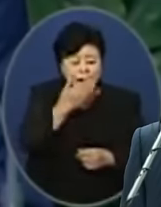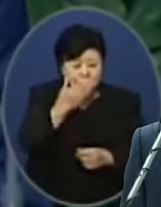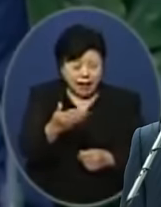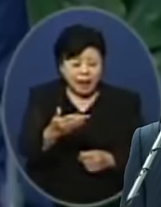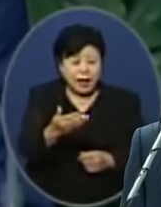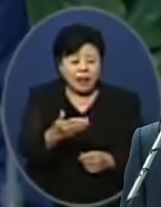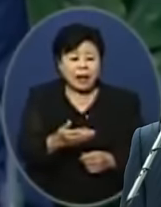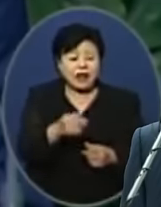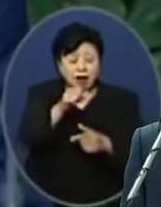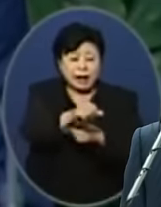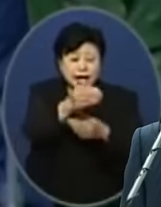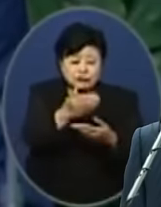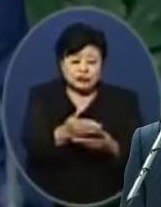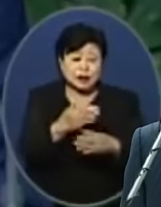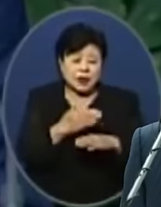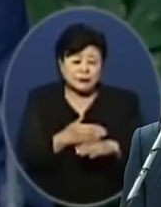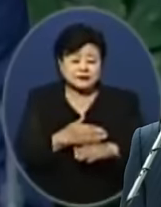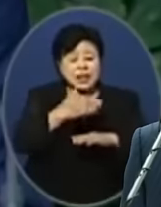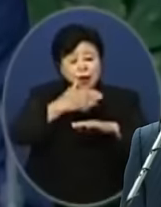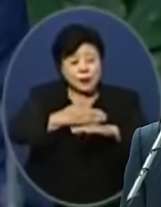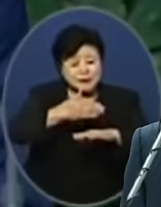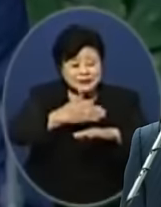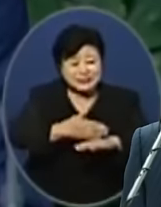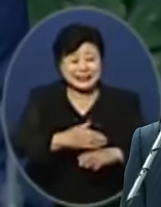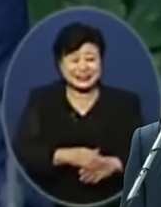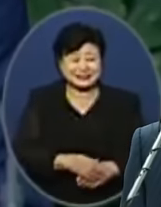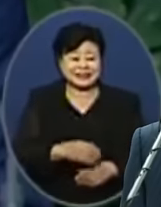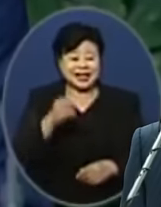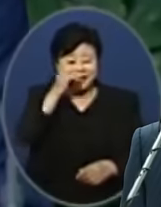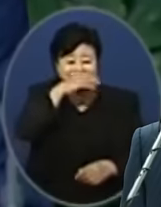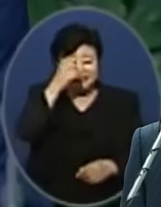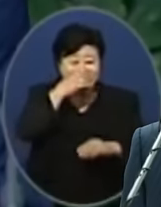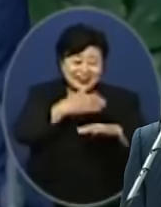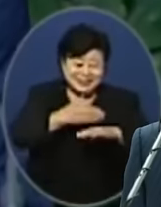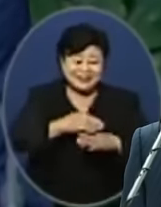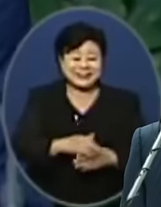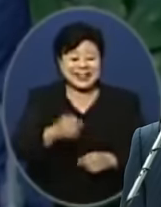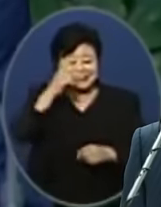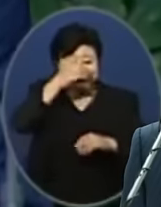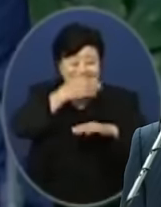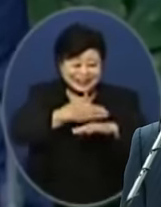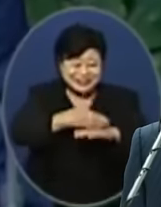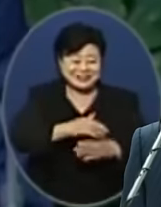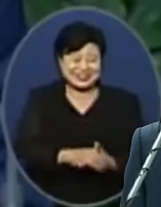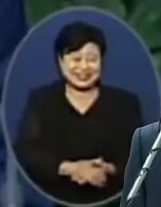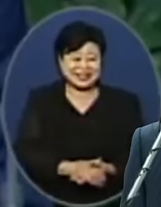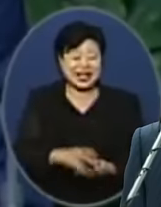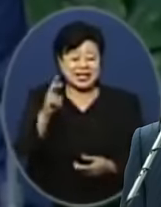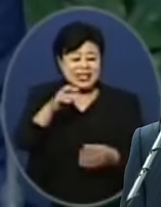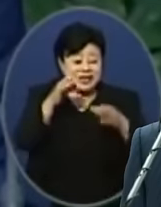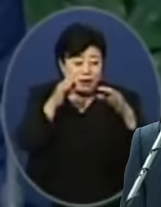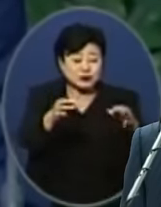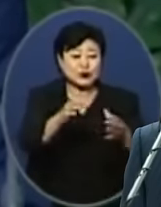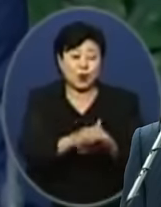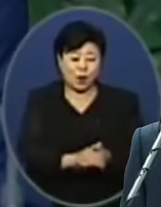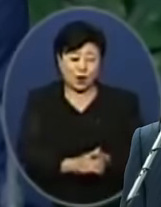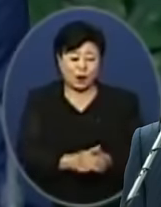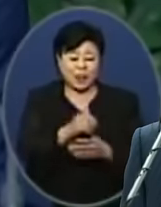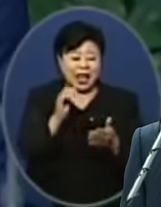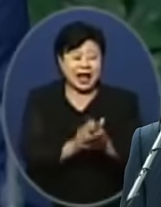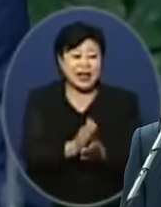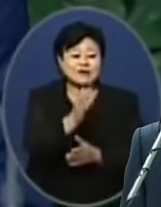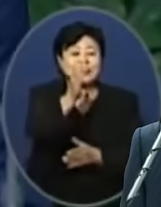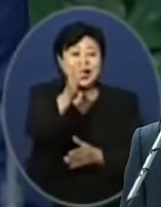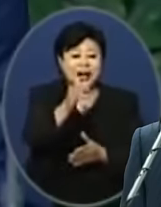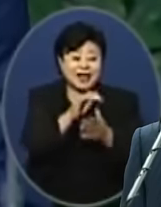있도록 해주심을 감사합니다. 고맙습니다. 그저 감사합니다. 그저 감사합니다. 찬양을 한번 부르고